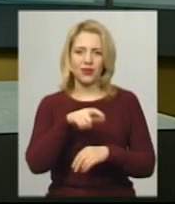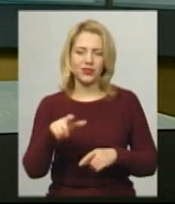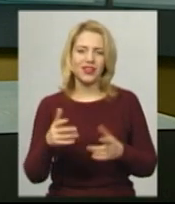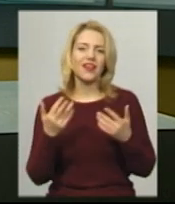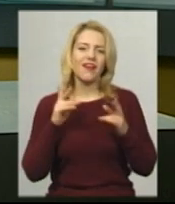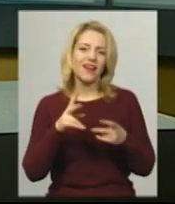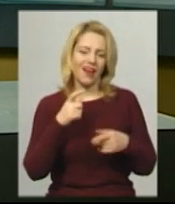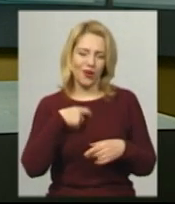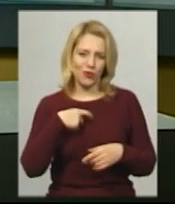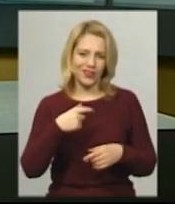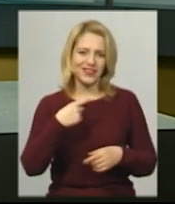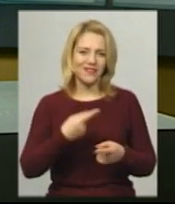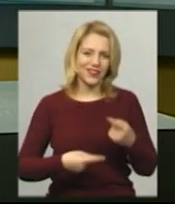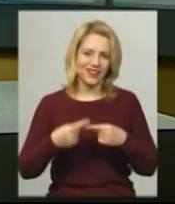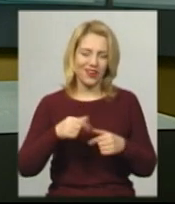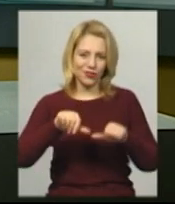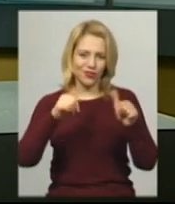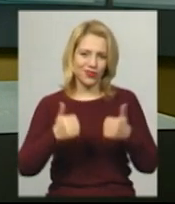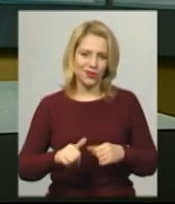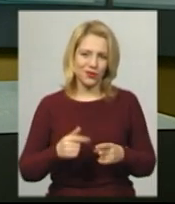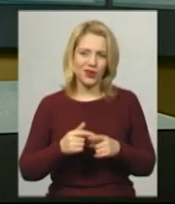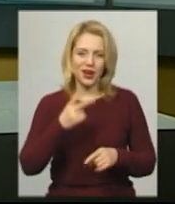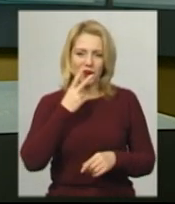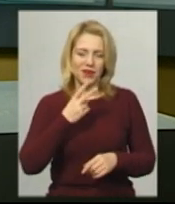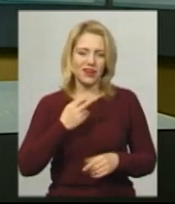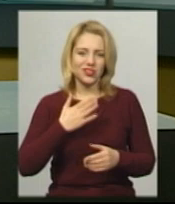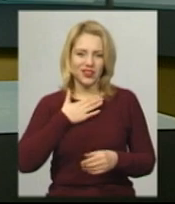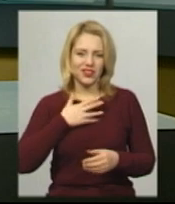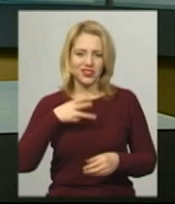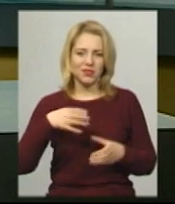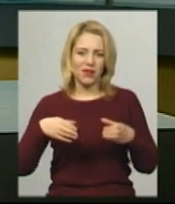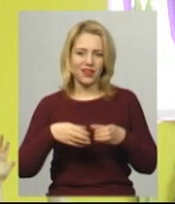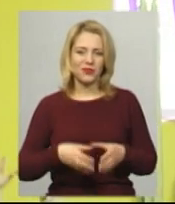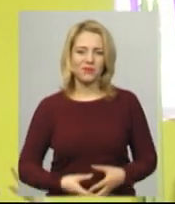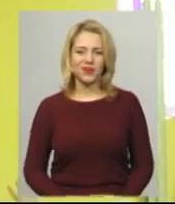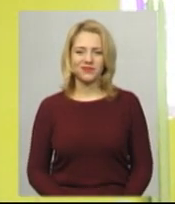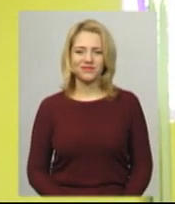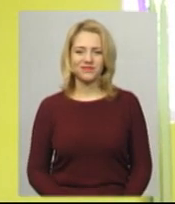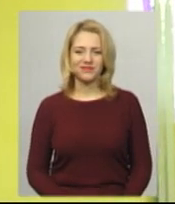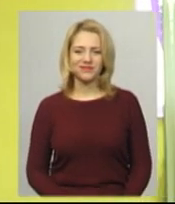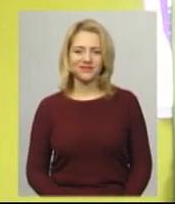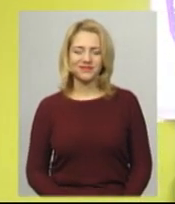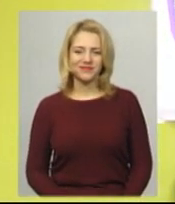проводять себе у форму хмельничани на тренуваннях з пілатесу, бачила наша знімальна група.